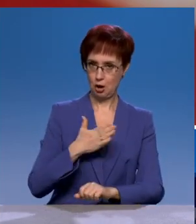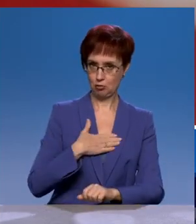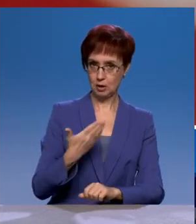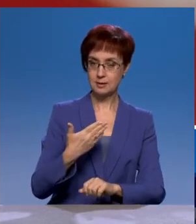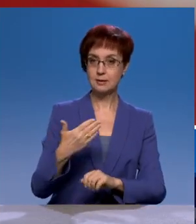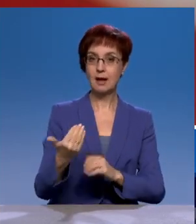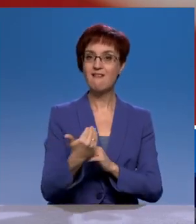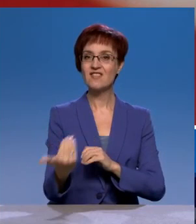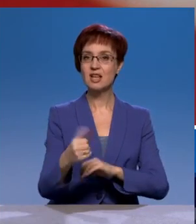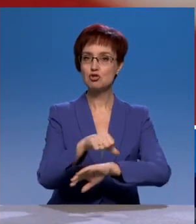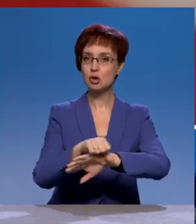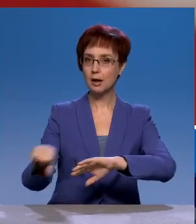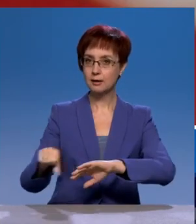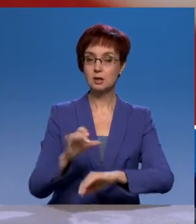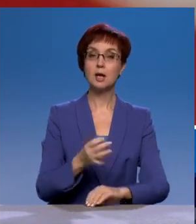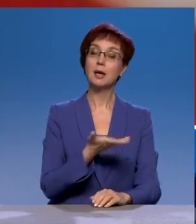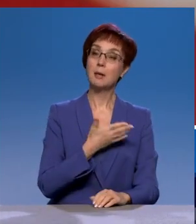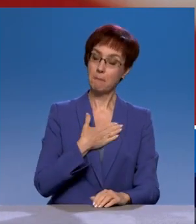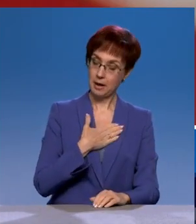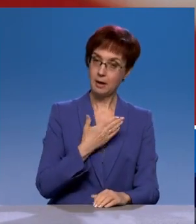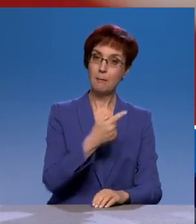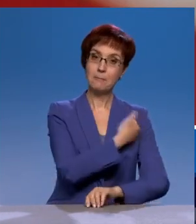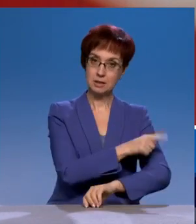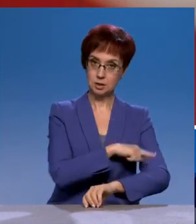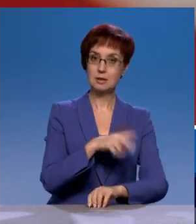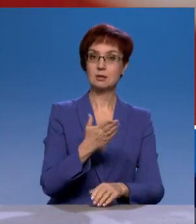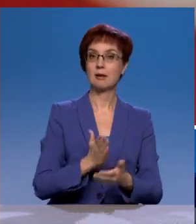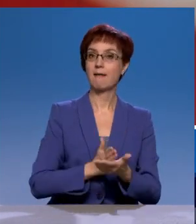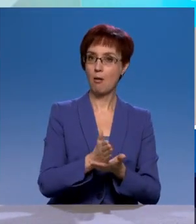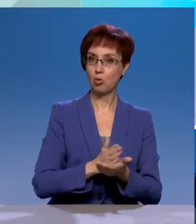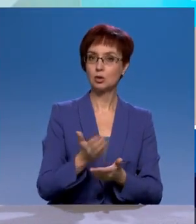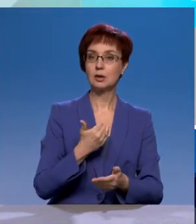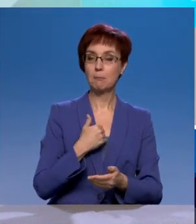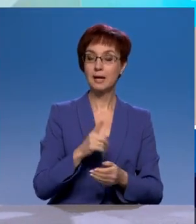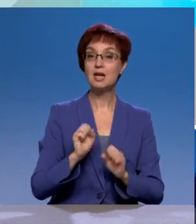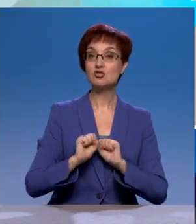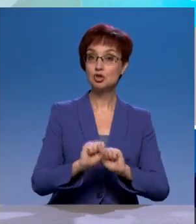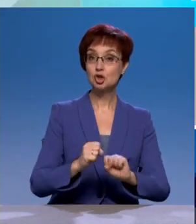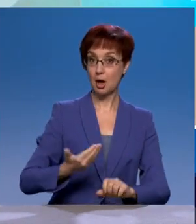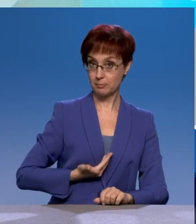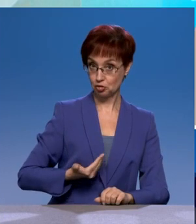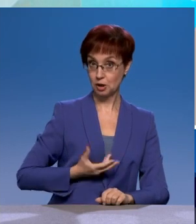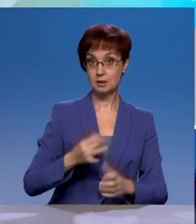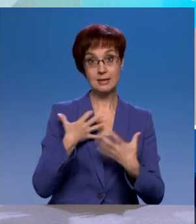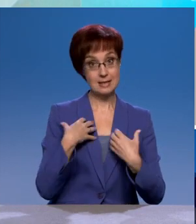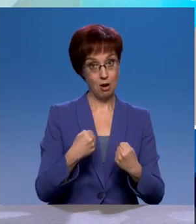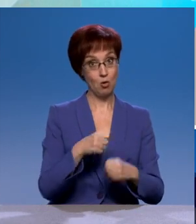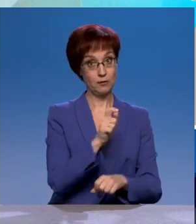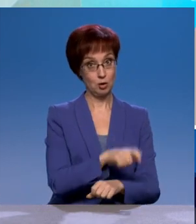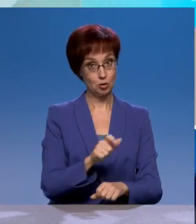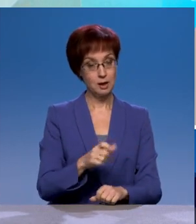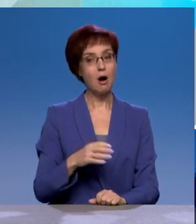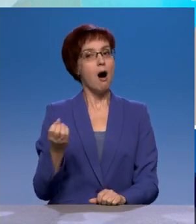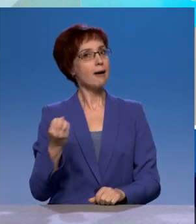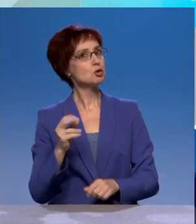медицинские работники, которые защищаем жизни и здоровье людей на внутренних границах. И учителя еще. Учителя, да, но их результаты труда скажутся там